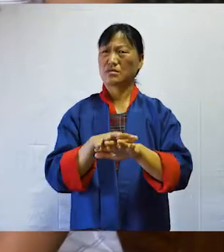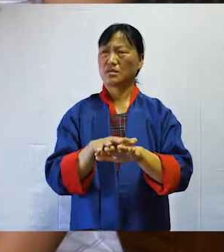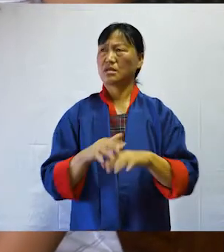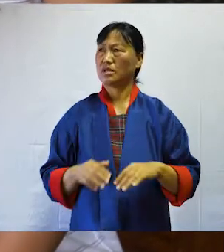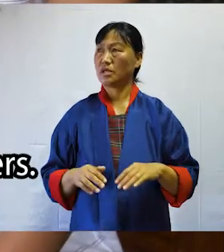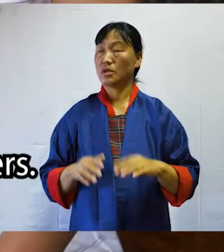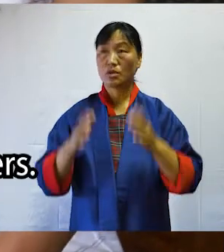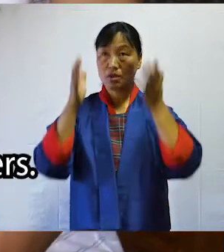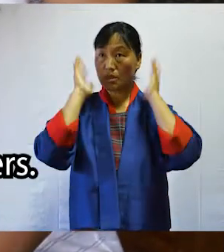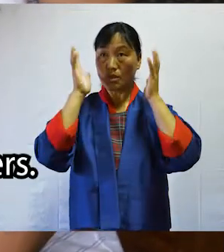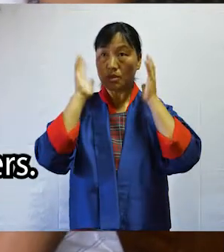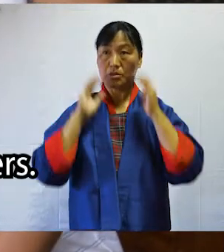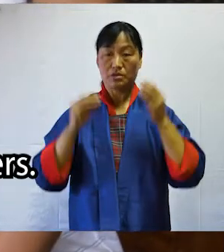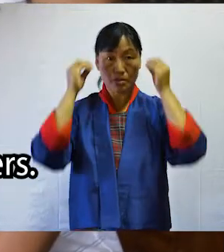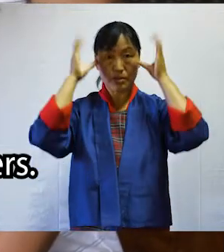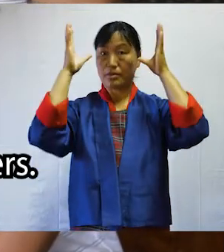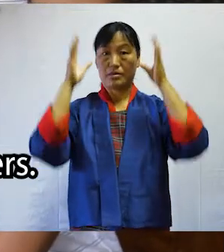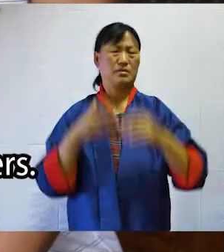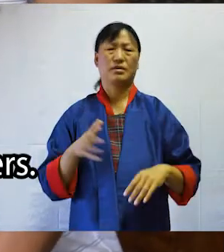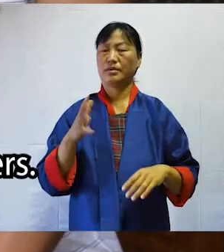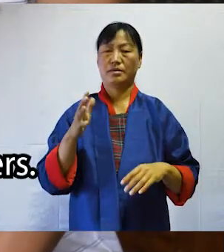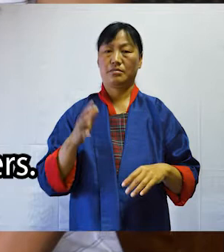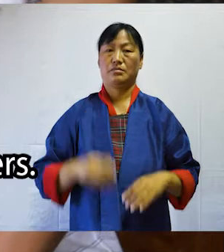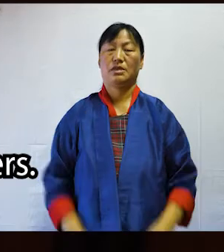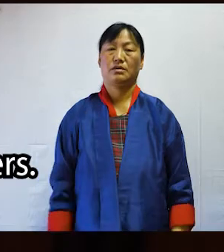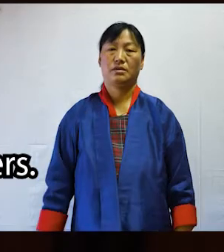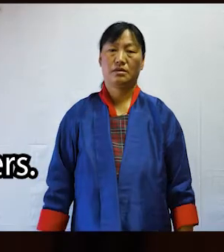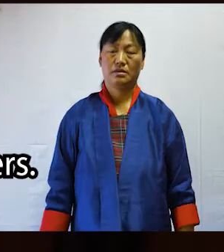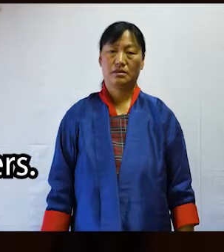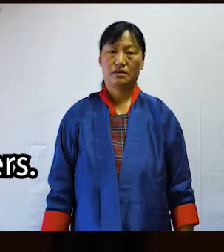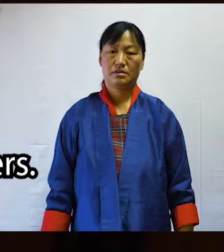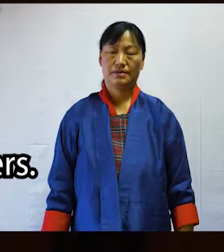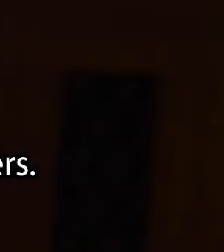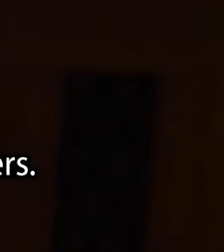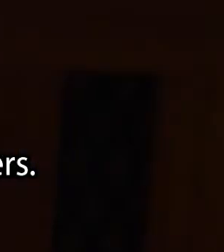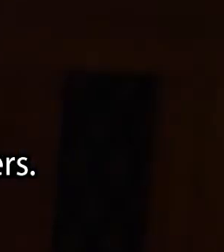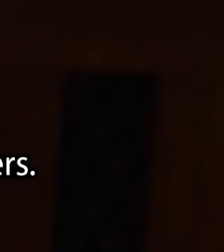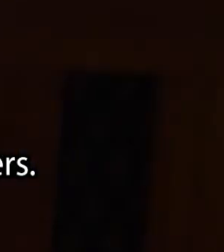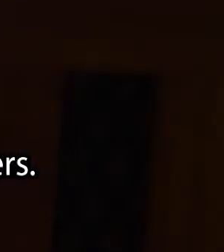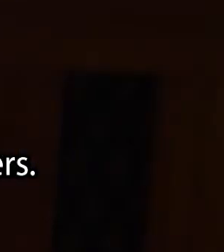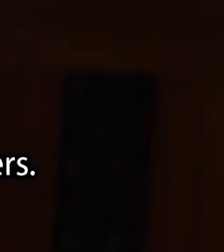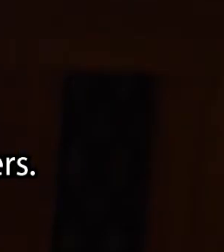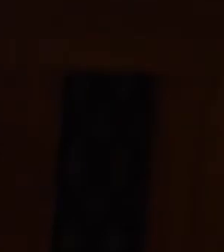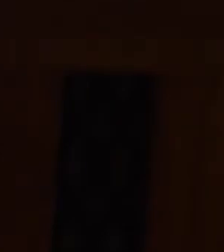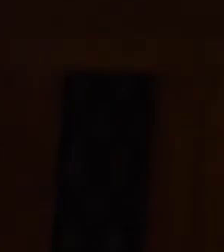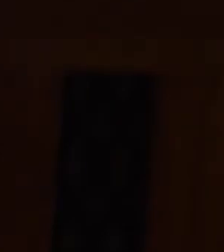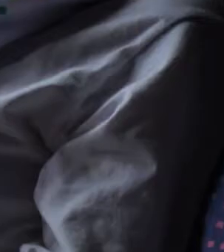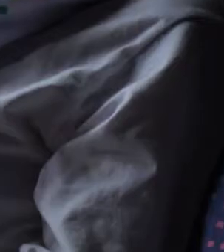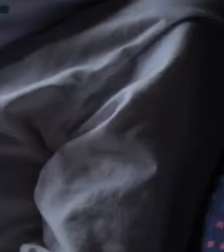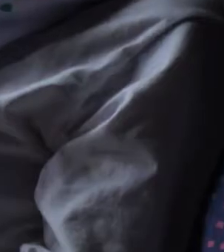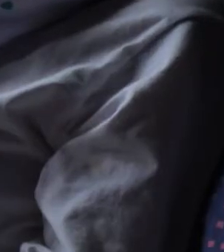तुन्ने लोप्दो युसे चु दे बेदे बेरो लिबे दिसो सोसो बे खुङ्गी तुन्ने इन्से लिबे दिसो सोसो बे मिन्दुला